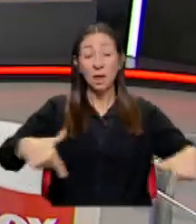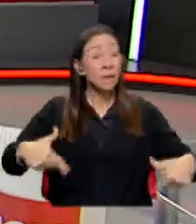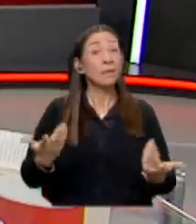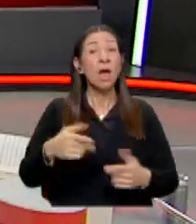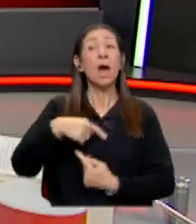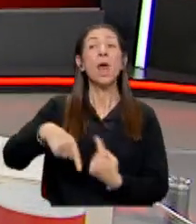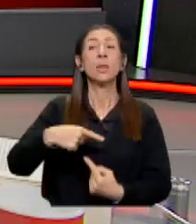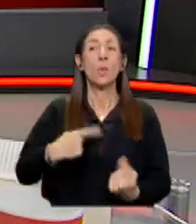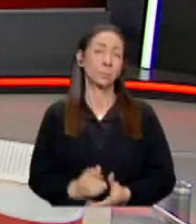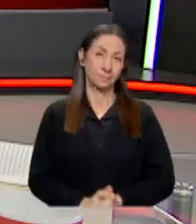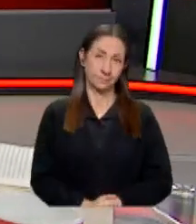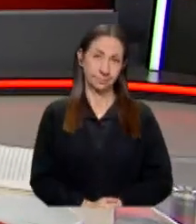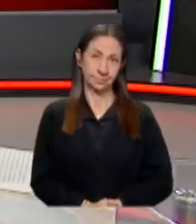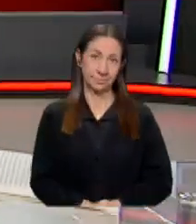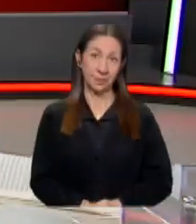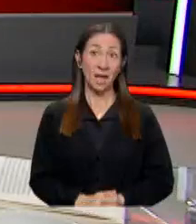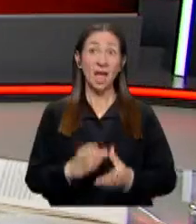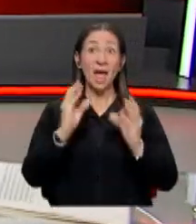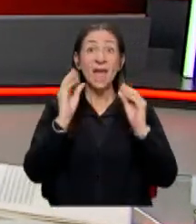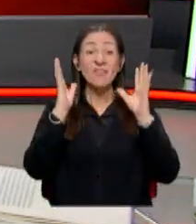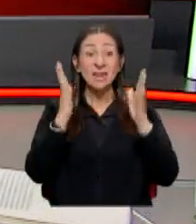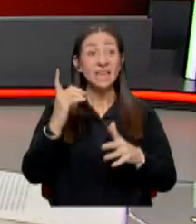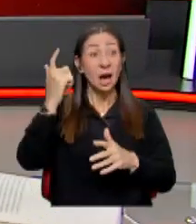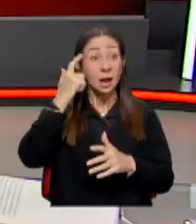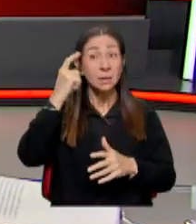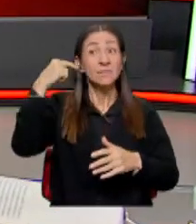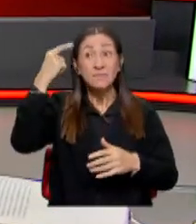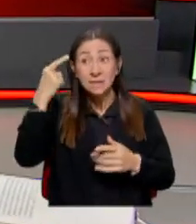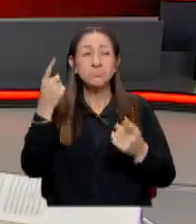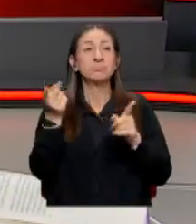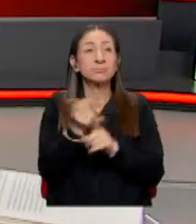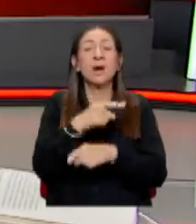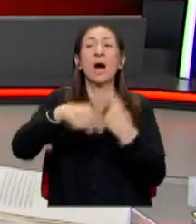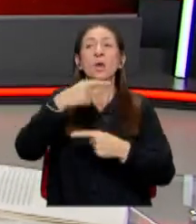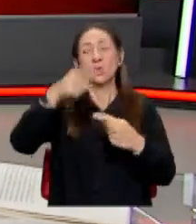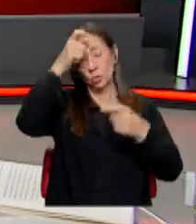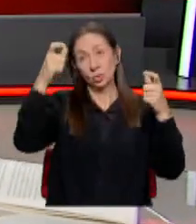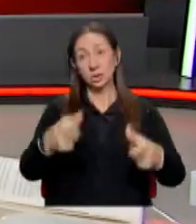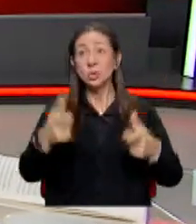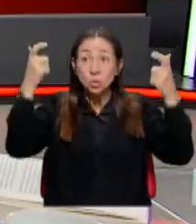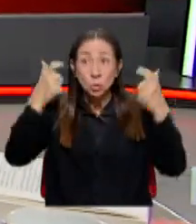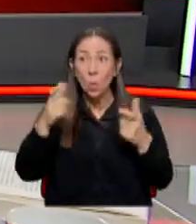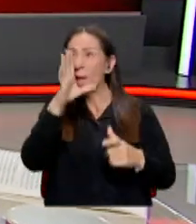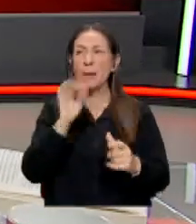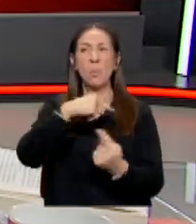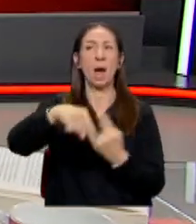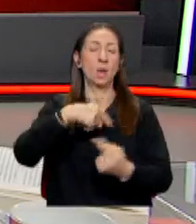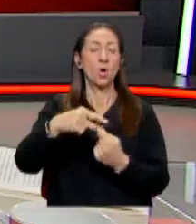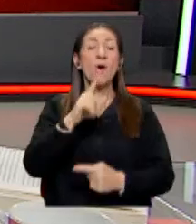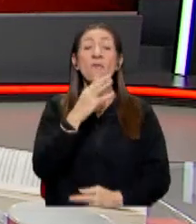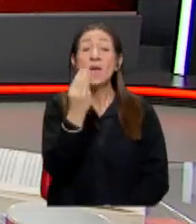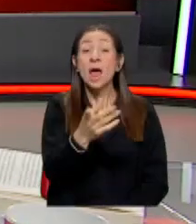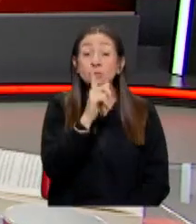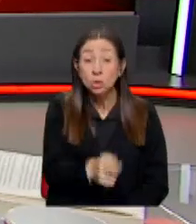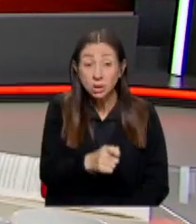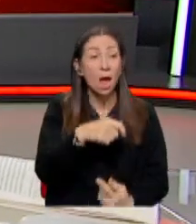aranıyor. En çok akıl, fikir, şuur, bilinç aranıyor tabii bizim memleketimizde. Sorumlular aranıyor. Verilen sözler tutuluyor